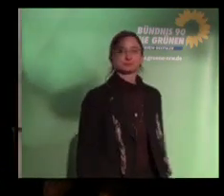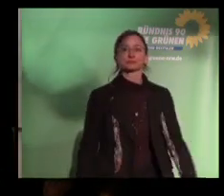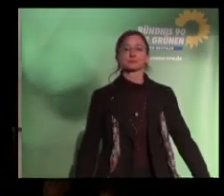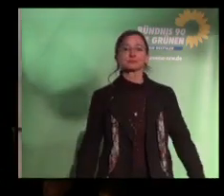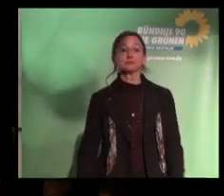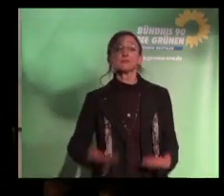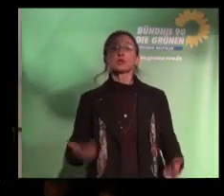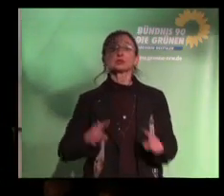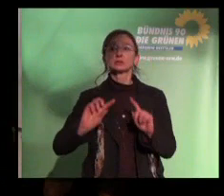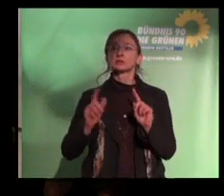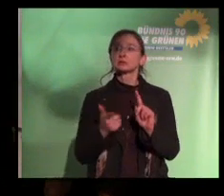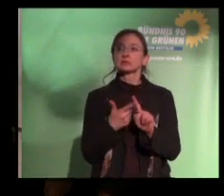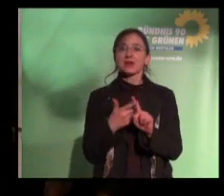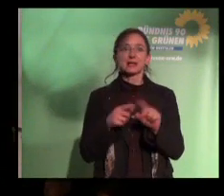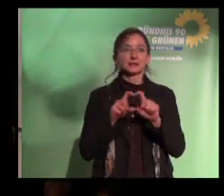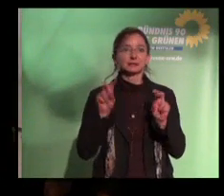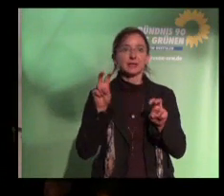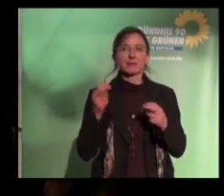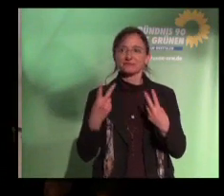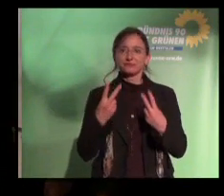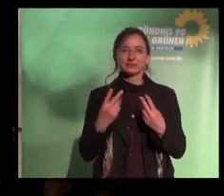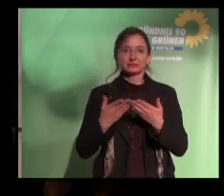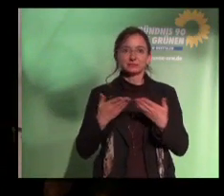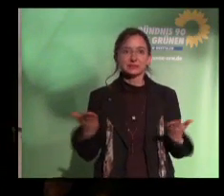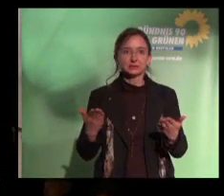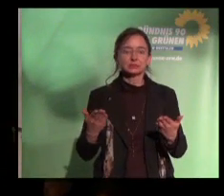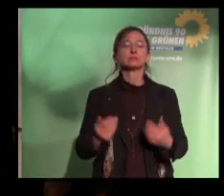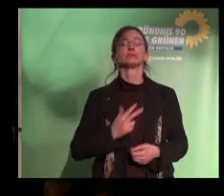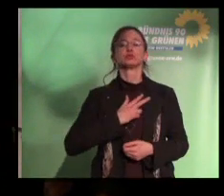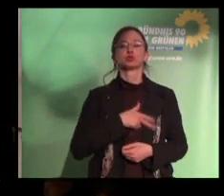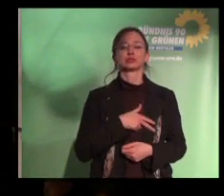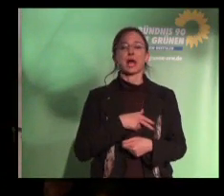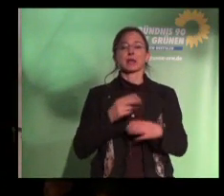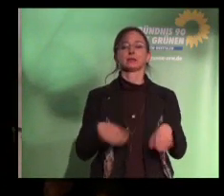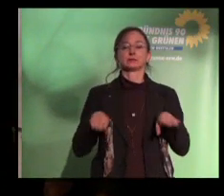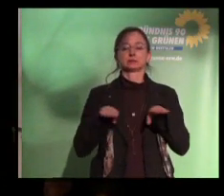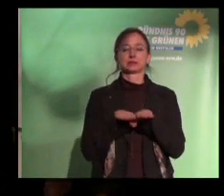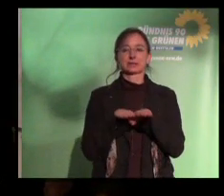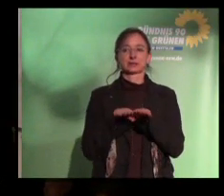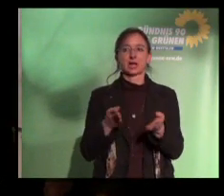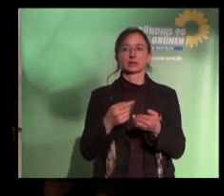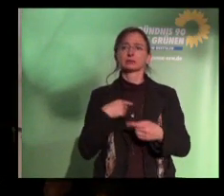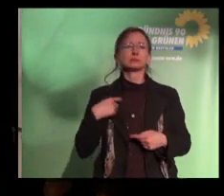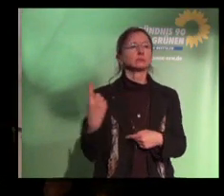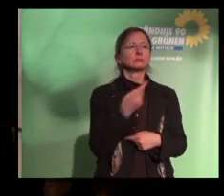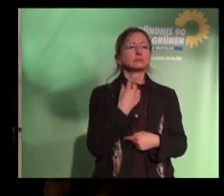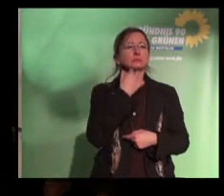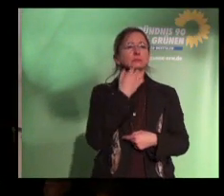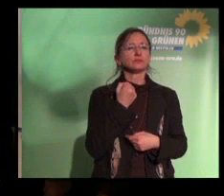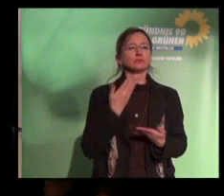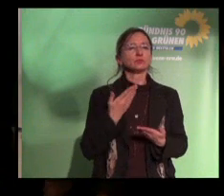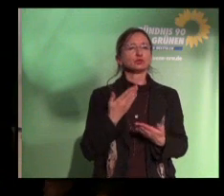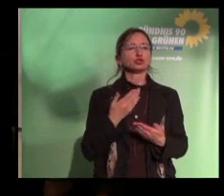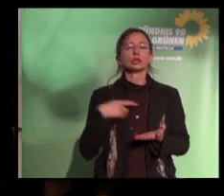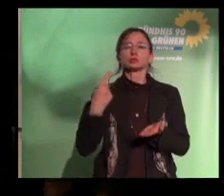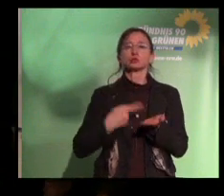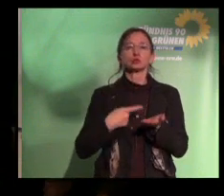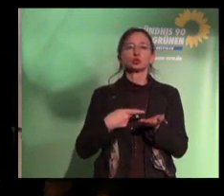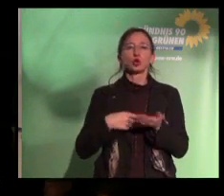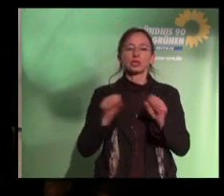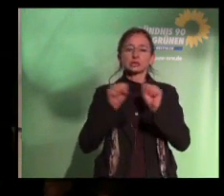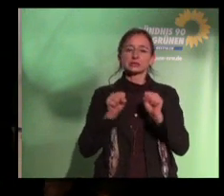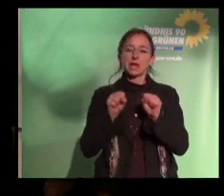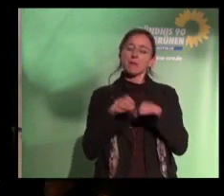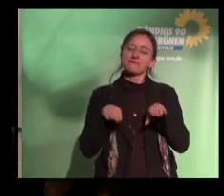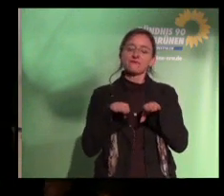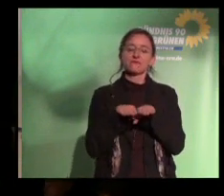Und das zweite wichtige Thema, das ist die soziale Gerechtigkeit. Wir wollen ein faires Steuersystem. Gerade angesichts der Euro-Krise,